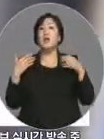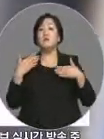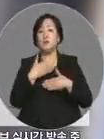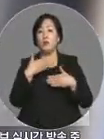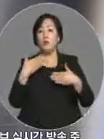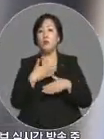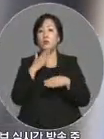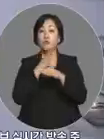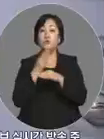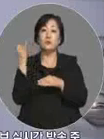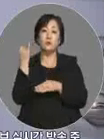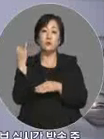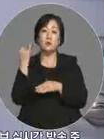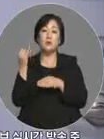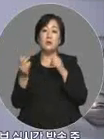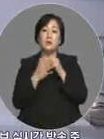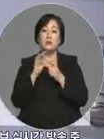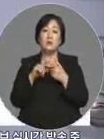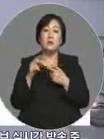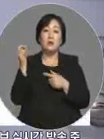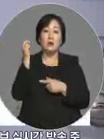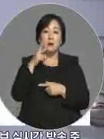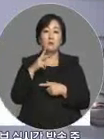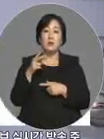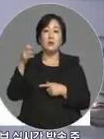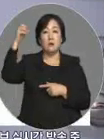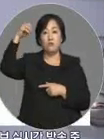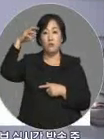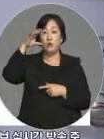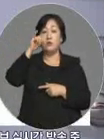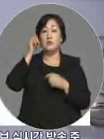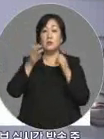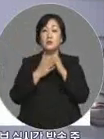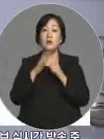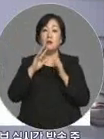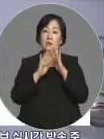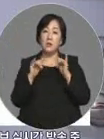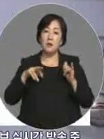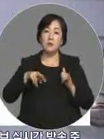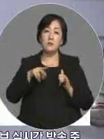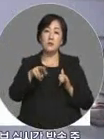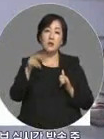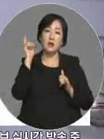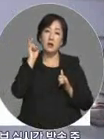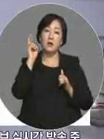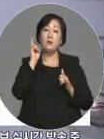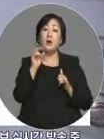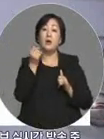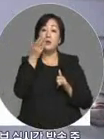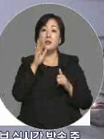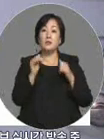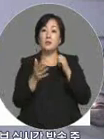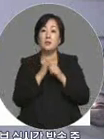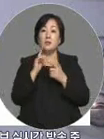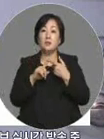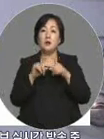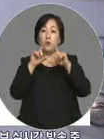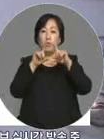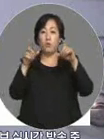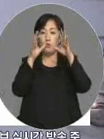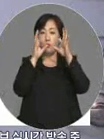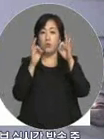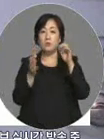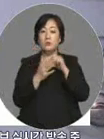하고 있었습니다. 센서등이 켜지는 거예요, 복도에. 근데 저희가 사람이 지나가면 센서등이 켜지는데 아, 평소처럼 아, 옆집에